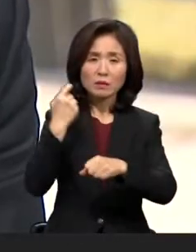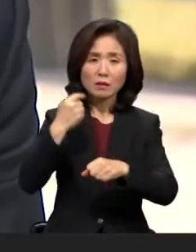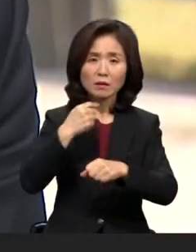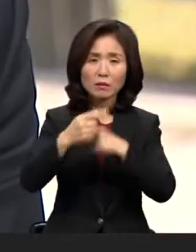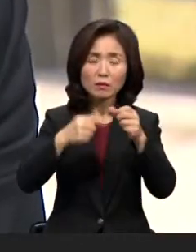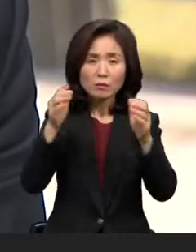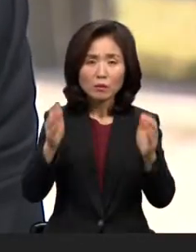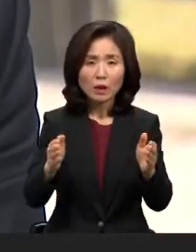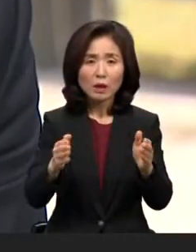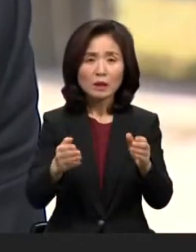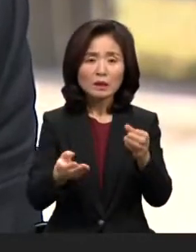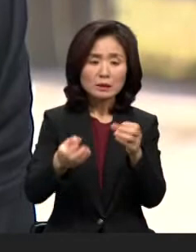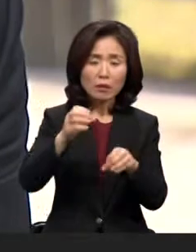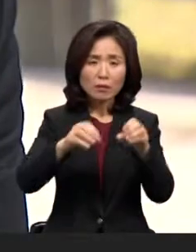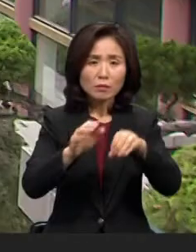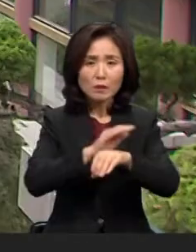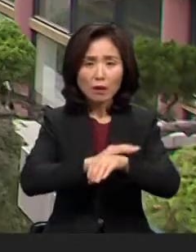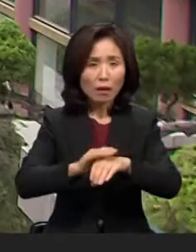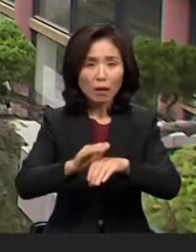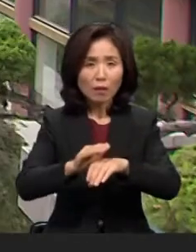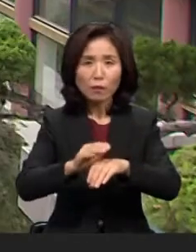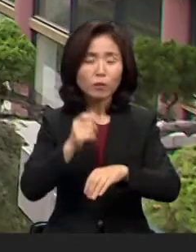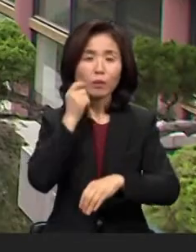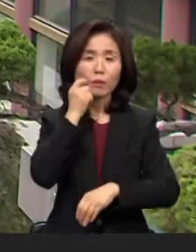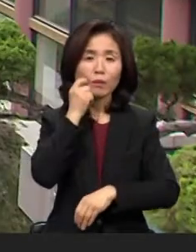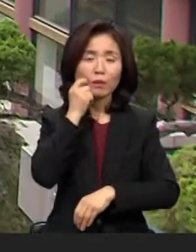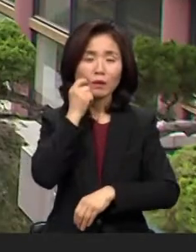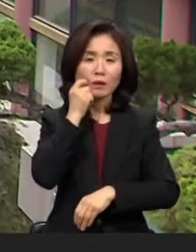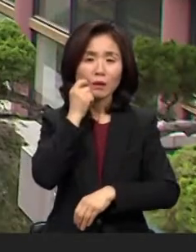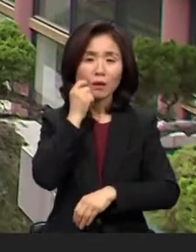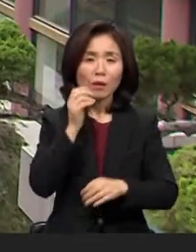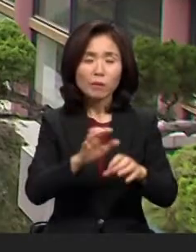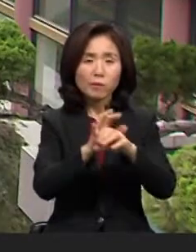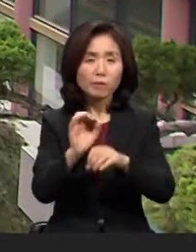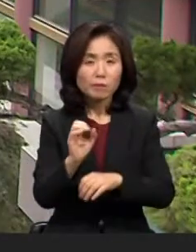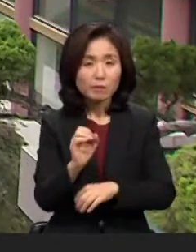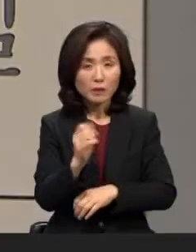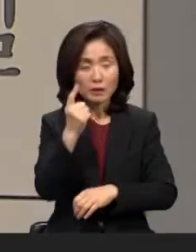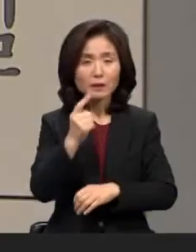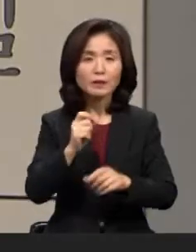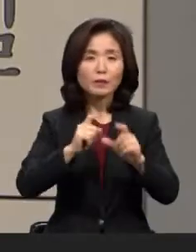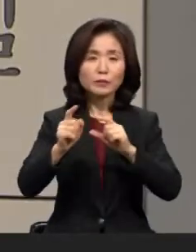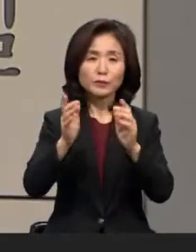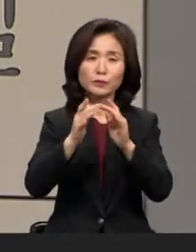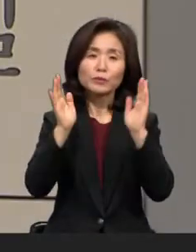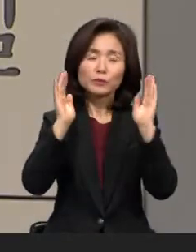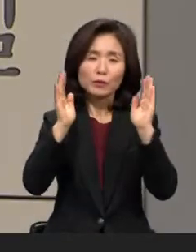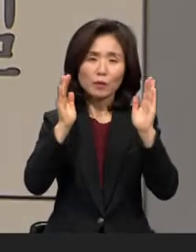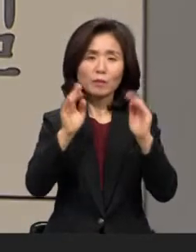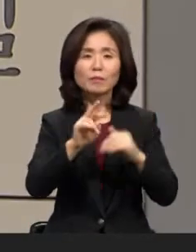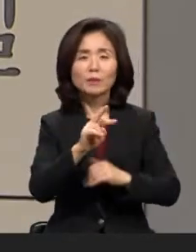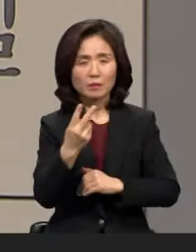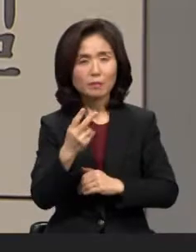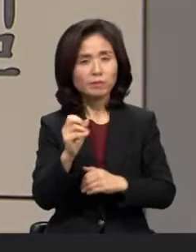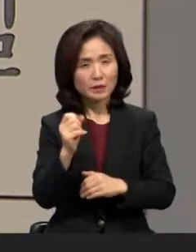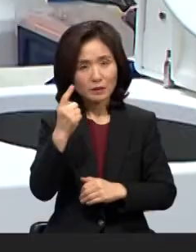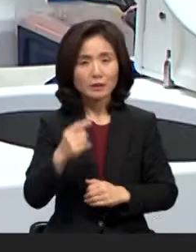된 실험 한 번 못했습니다. 코로나19 여파로 대부분의 수업이 원격으로 전환됐기